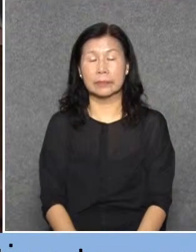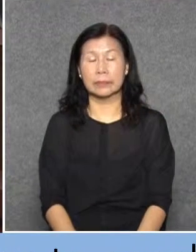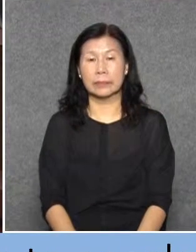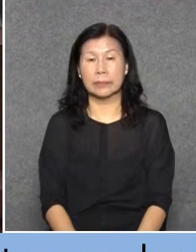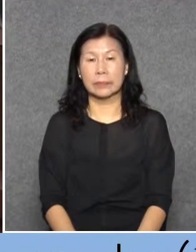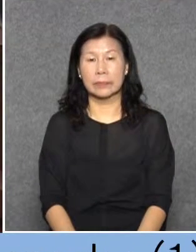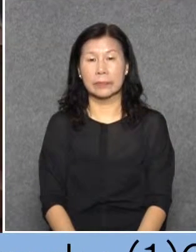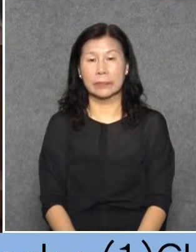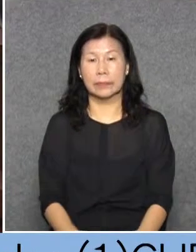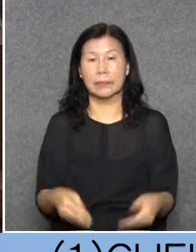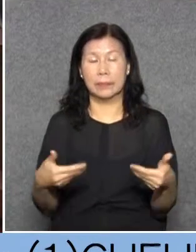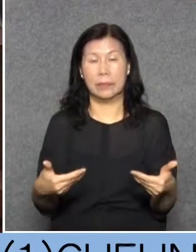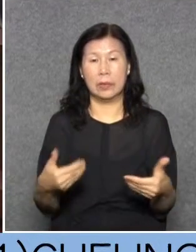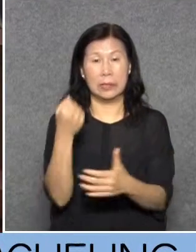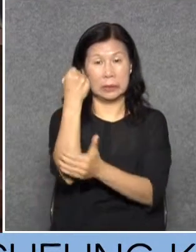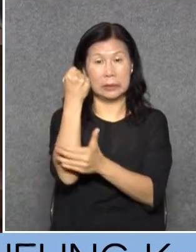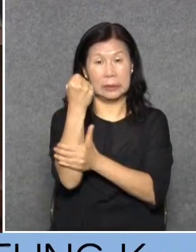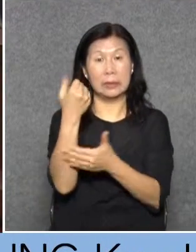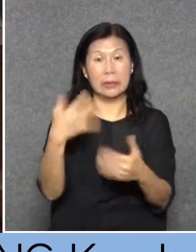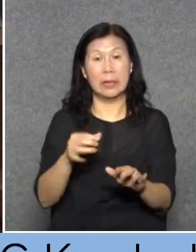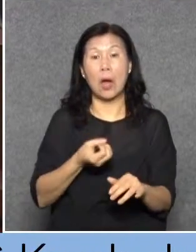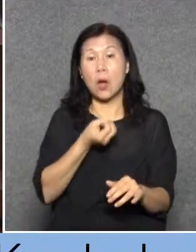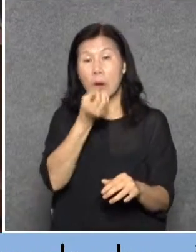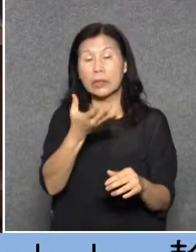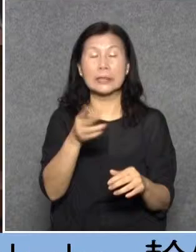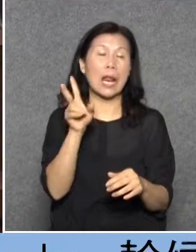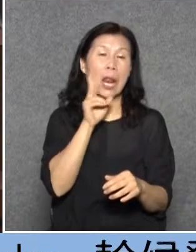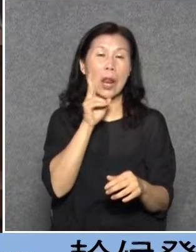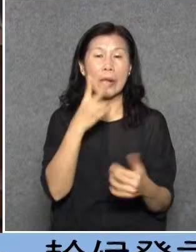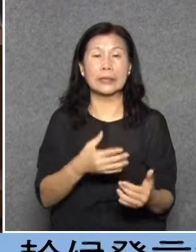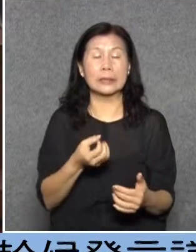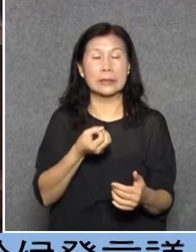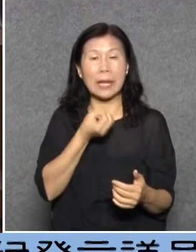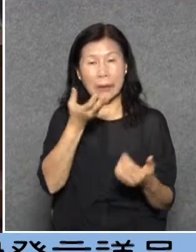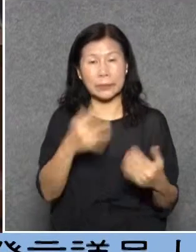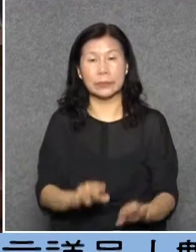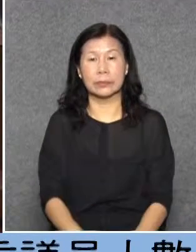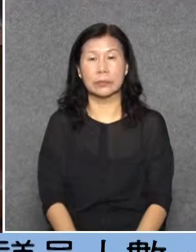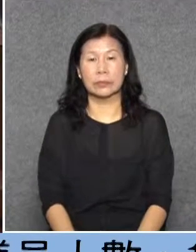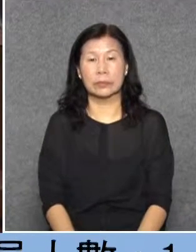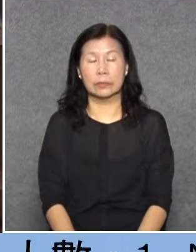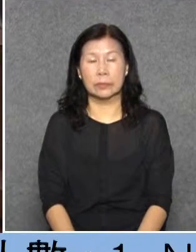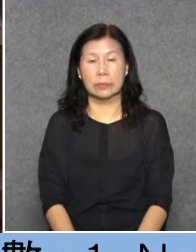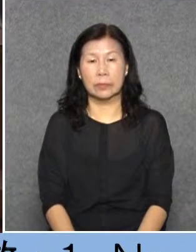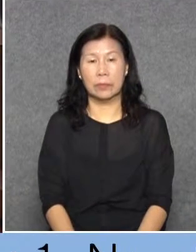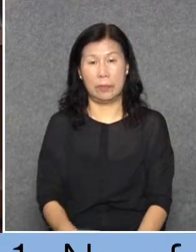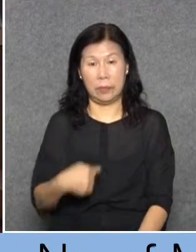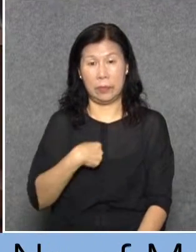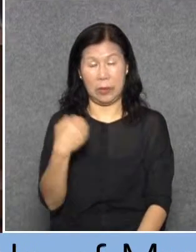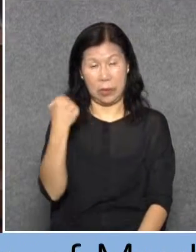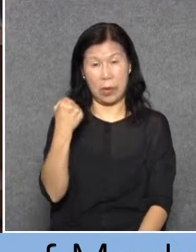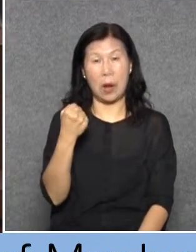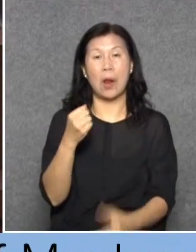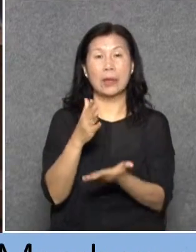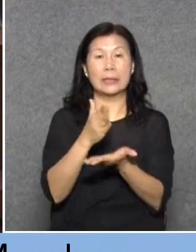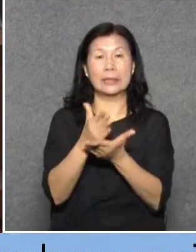現在反對一方提出來的一些例子意見呢，其實很多時候當然我們盡力而為，找一些